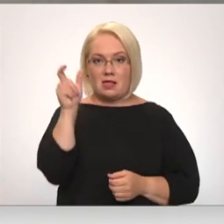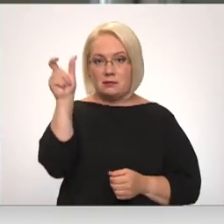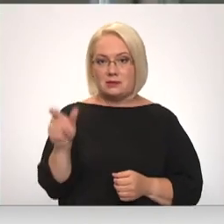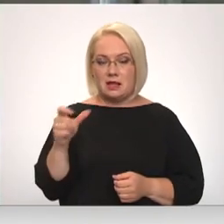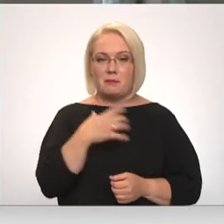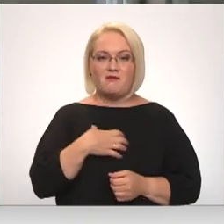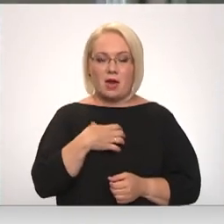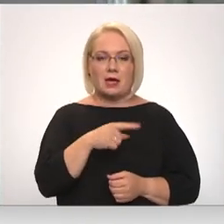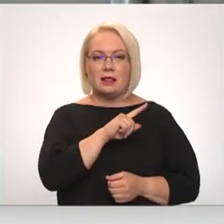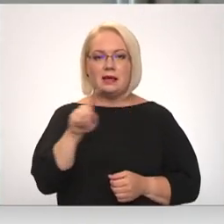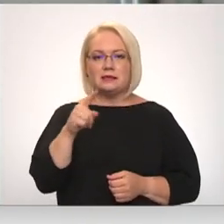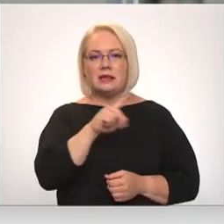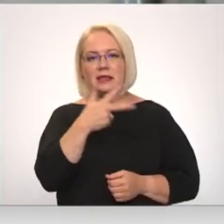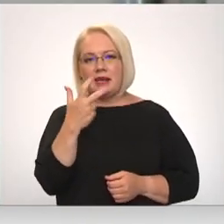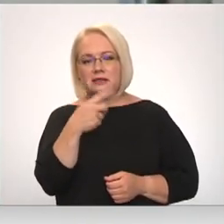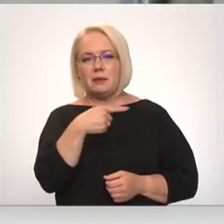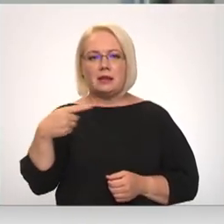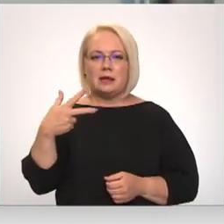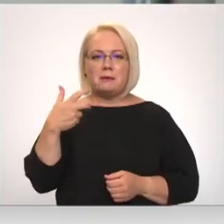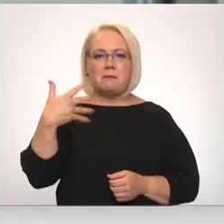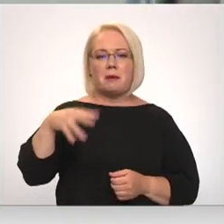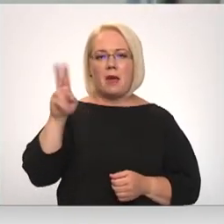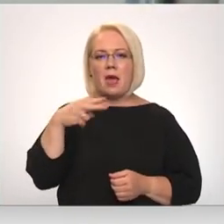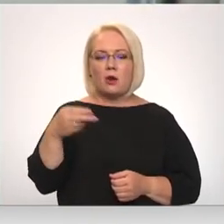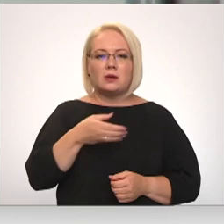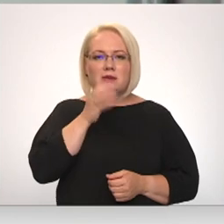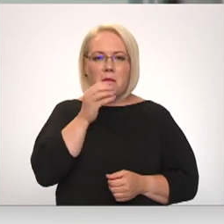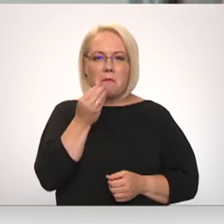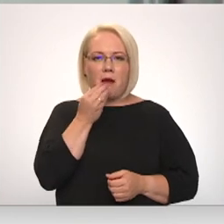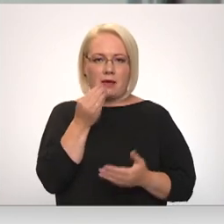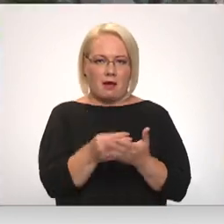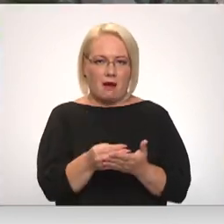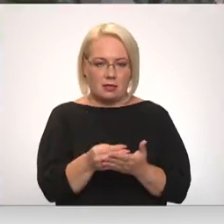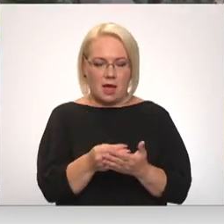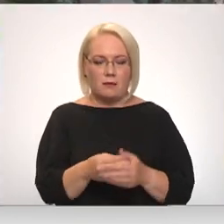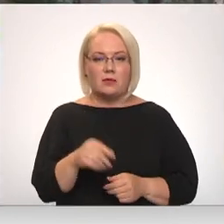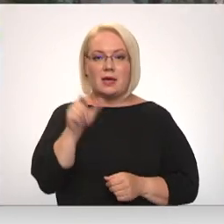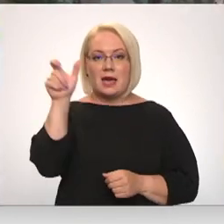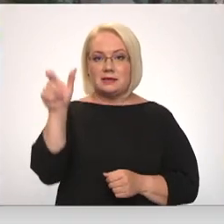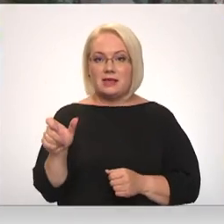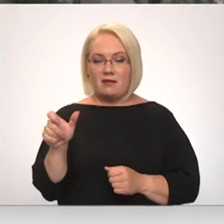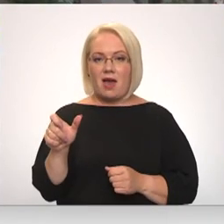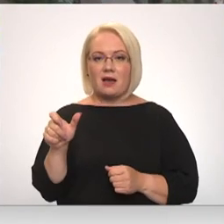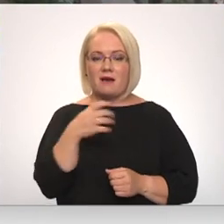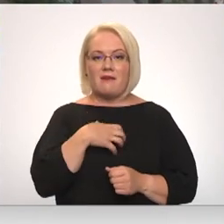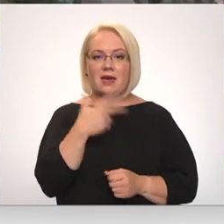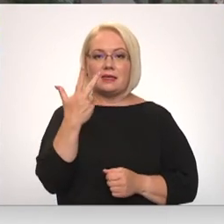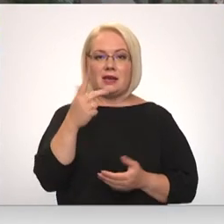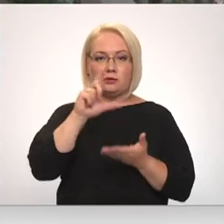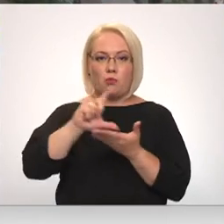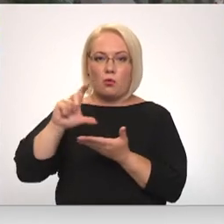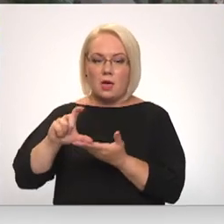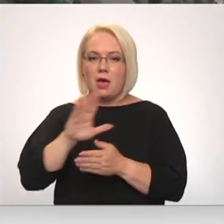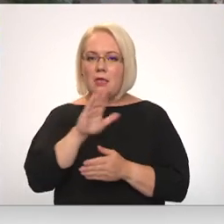pat 300-350 eiro dzeramās pārtikas iegādēji. Un tad cilvēki arī, ja viņiem nozīmētas 3 pudelītes dienā, viņi saka, mēs taupam,